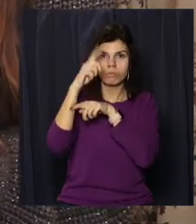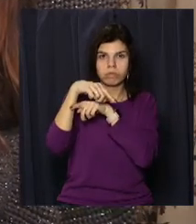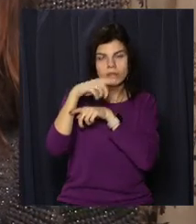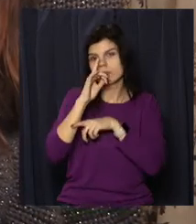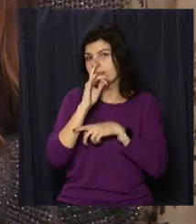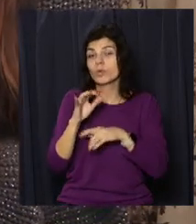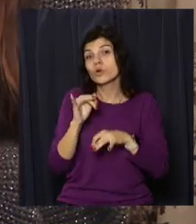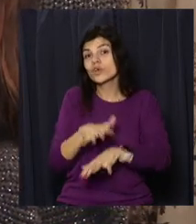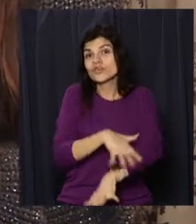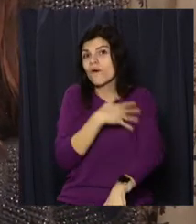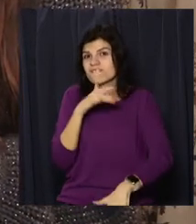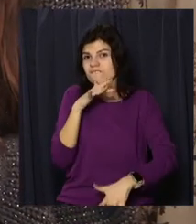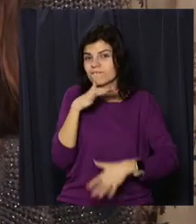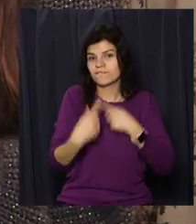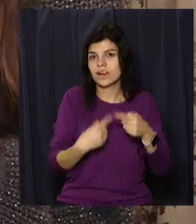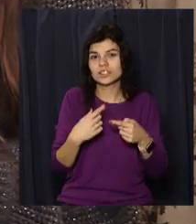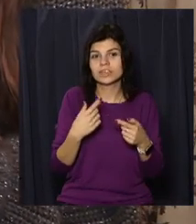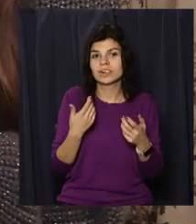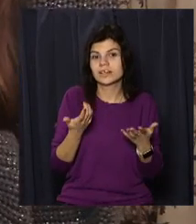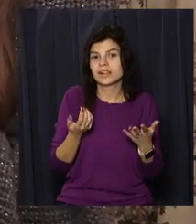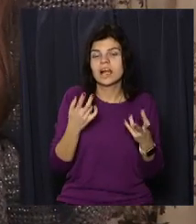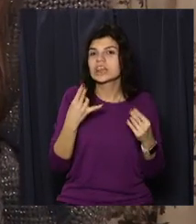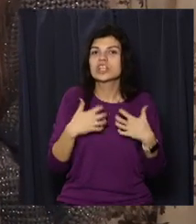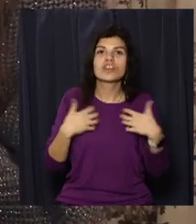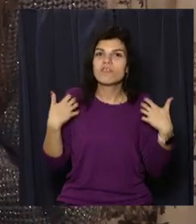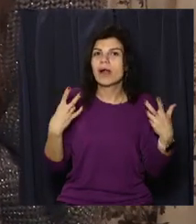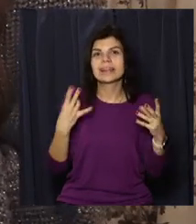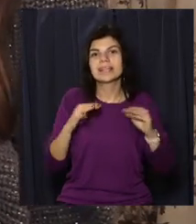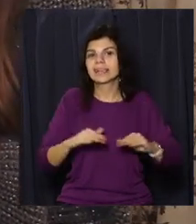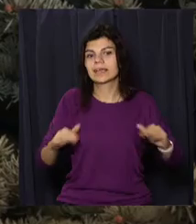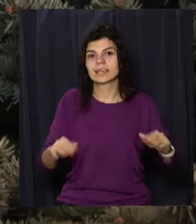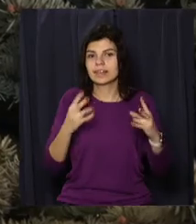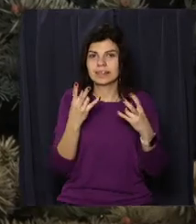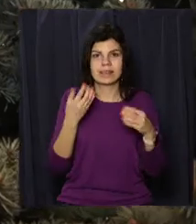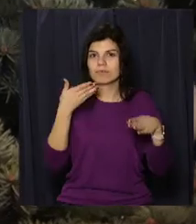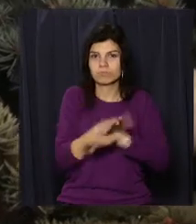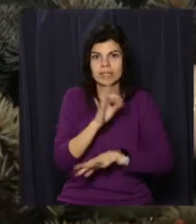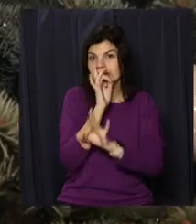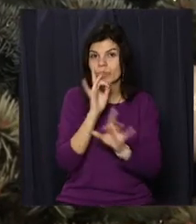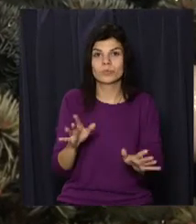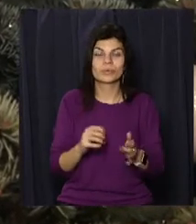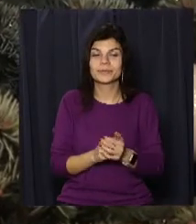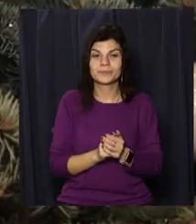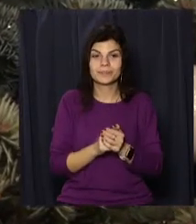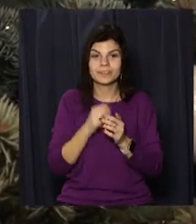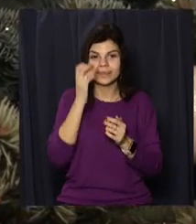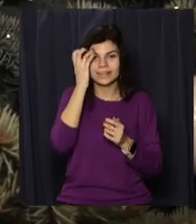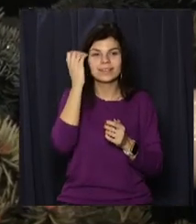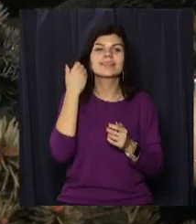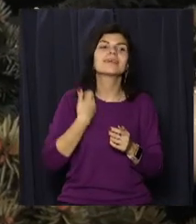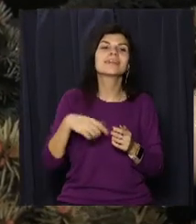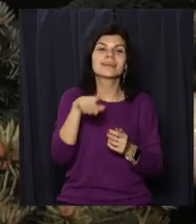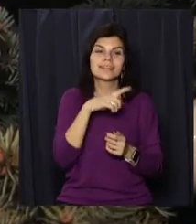долговечные, ни животные, ни дети их не разобьют. Не можуть нарадуватися екологічним трендам